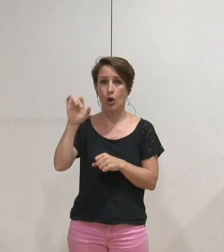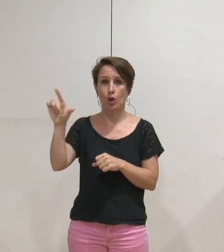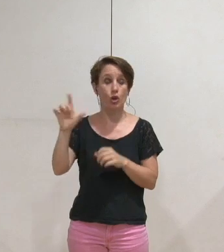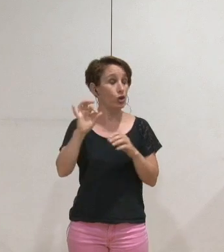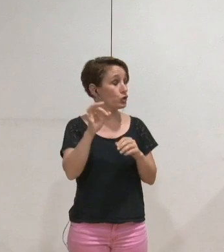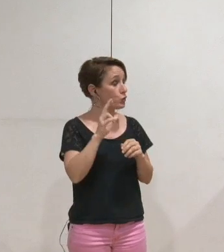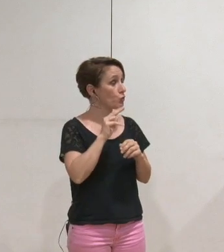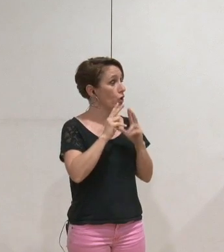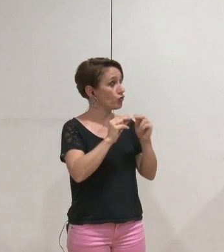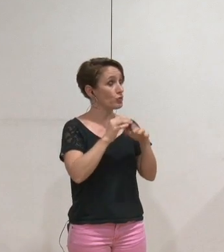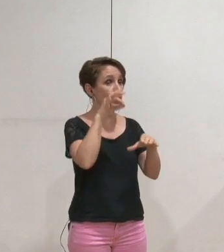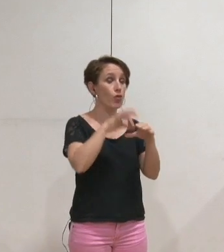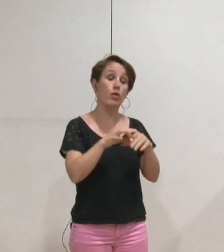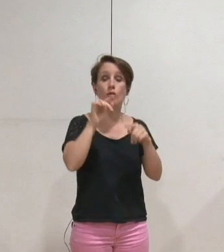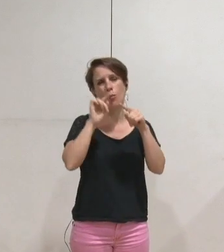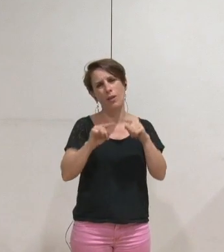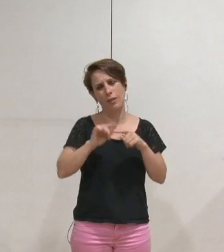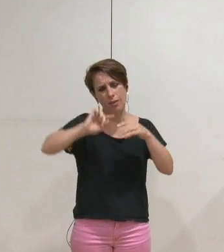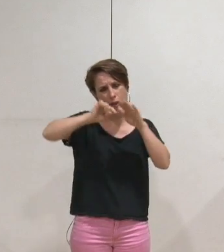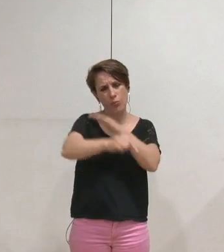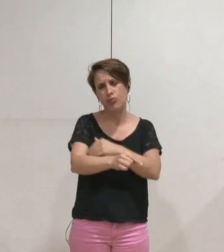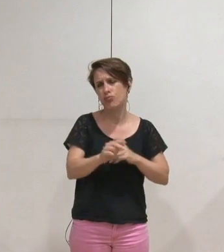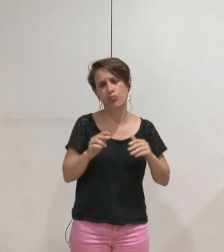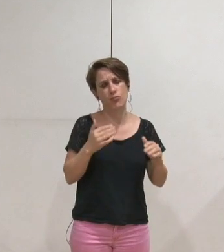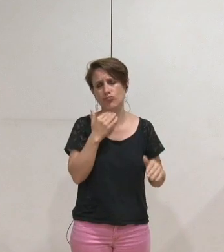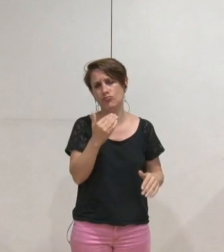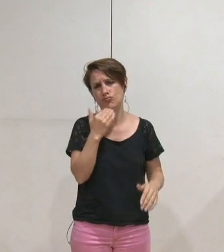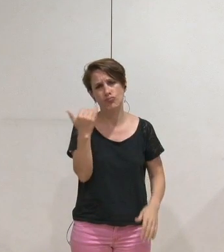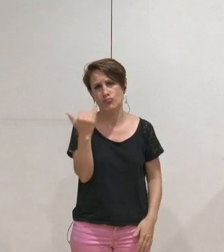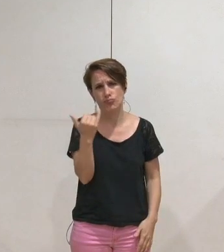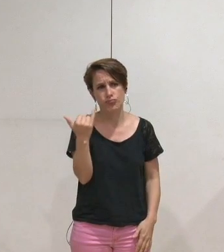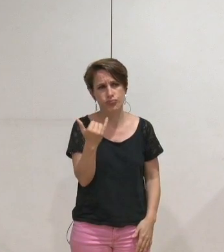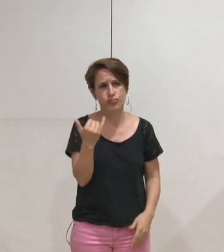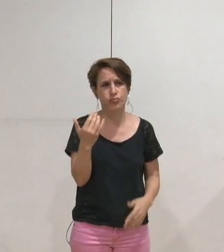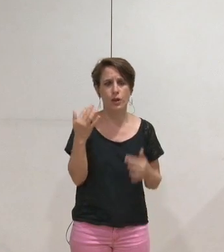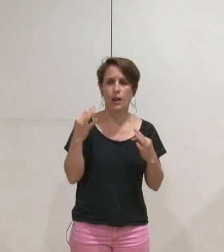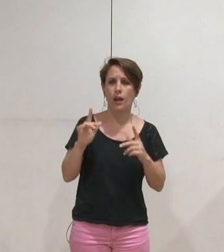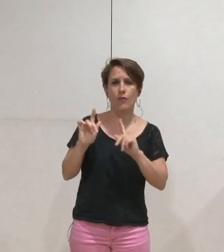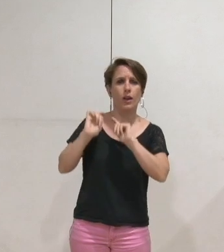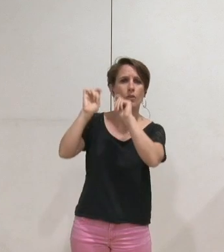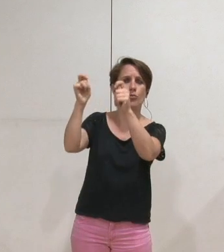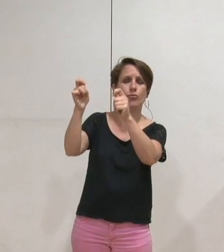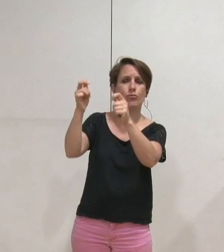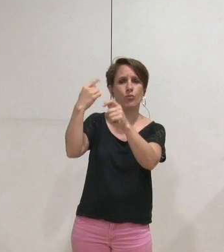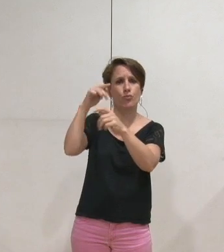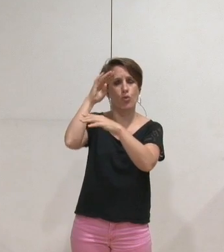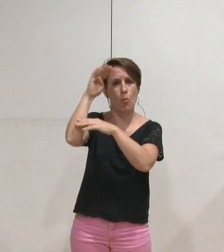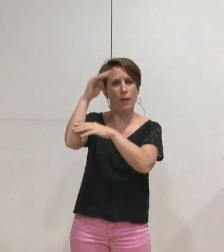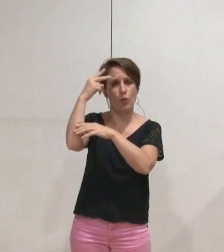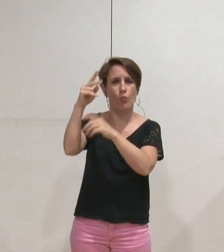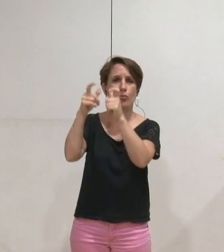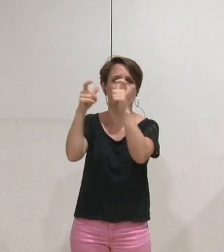vote on va pas rentrer dans le détail de la domination de l'actuelle patron la seminovia je le connais pas je connaissais pas ça